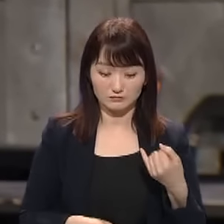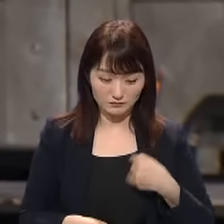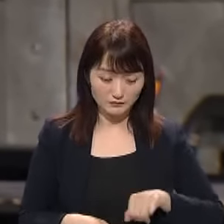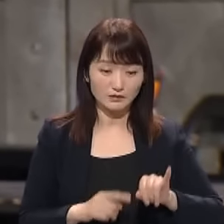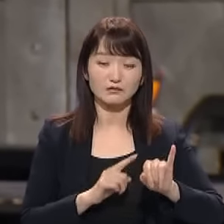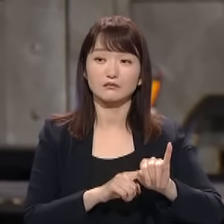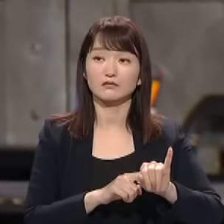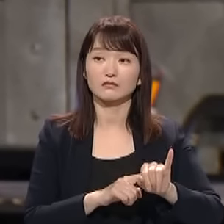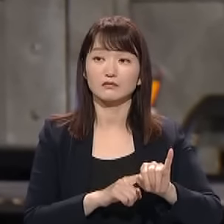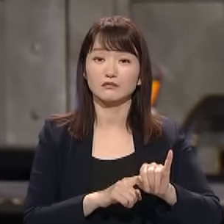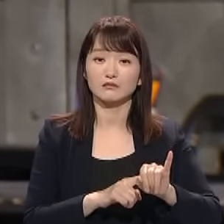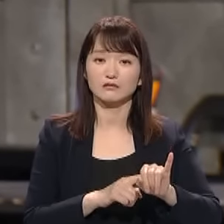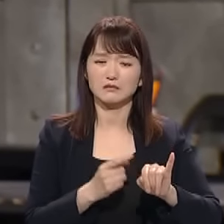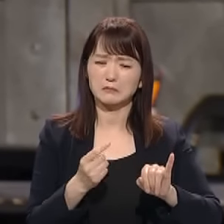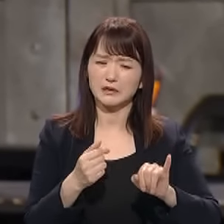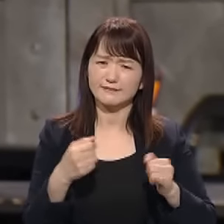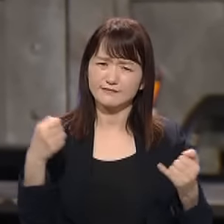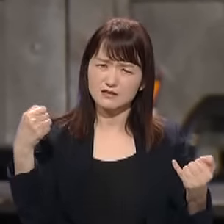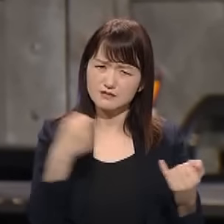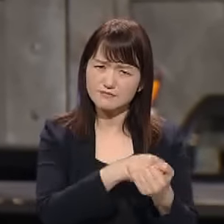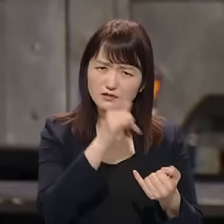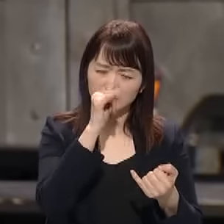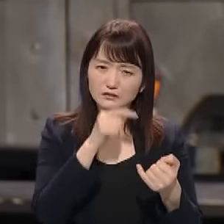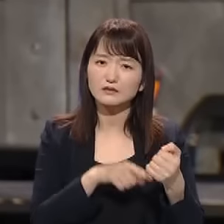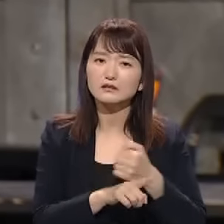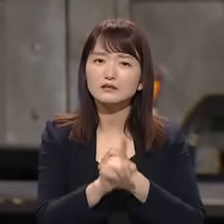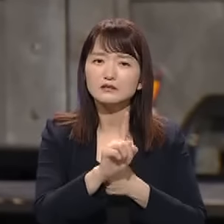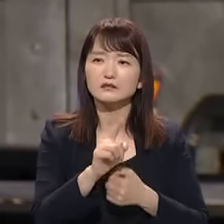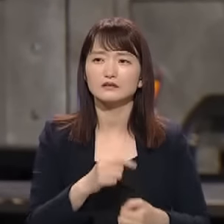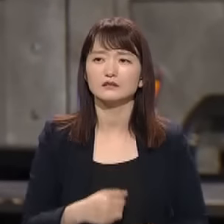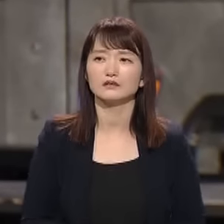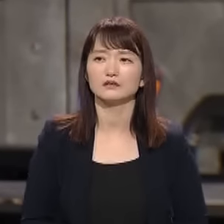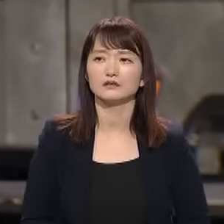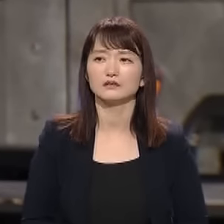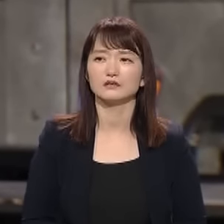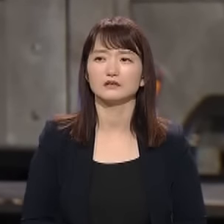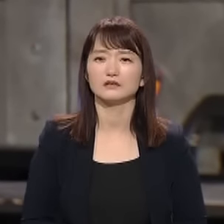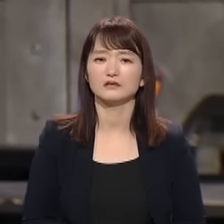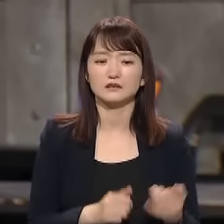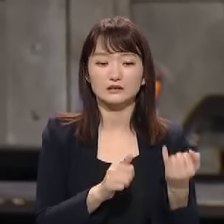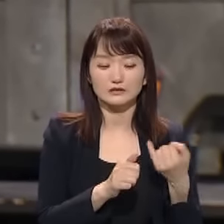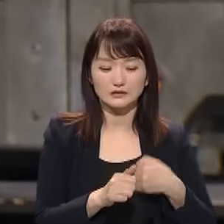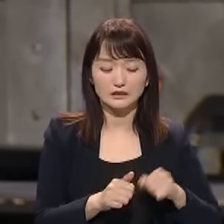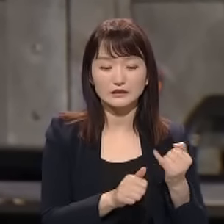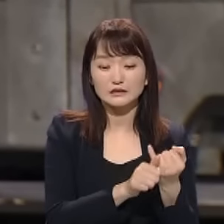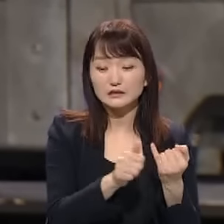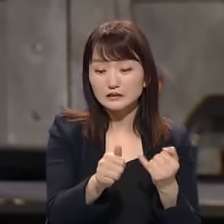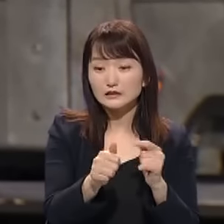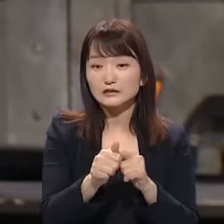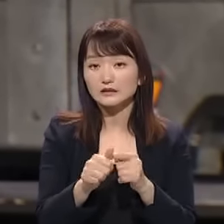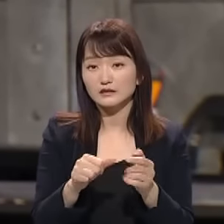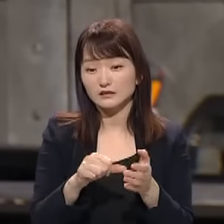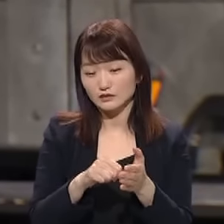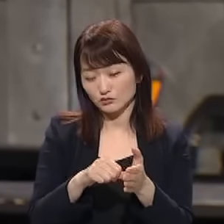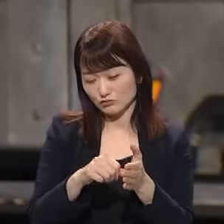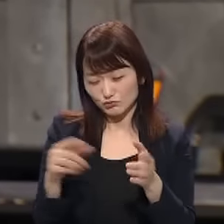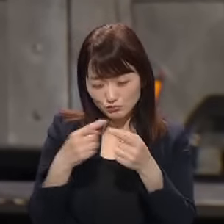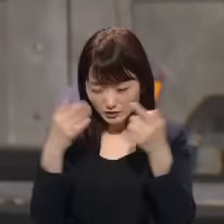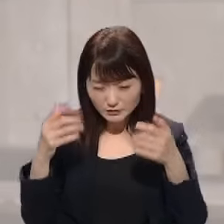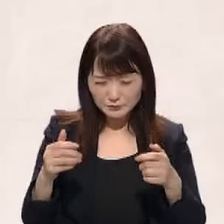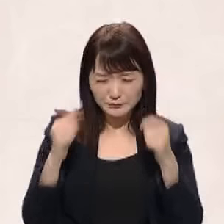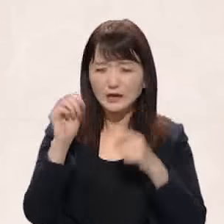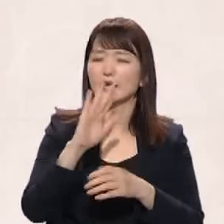딸한테도 비슷한 폭력을 행사했는데 이유가 뭐냐면 남편, 사위죠. 남편이 명문대가 아니라는